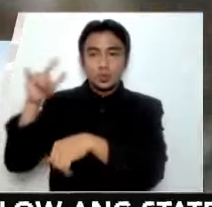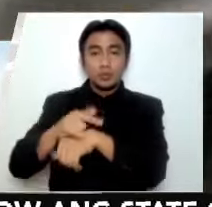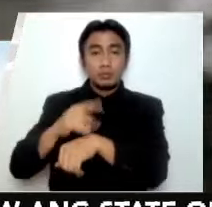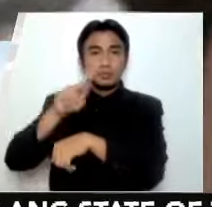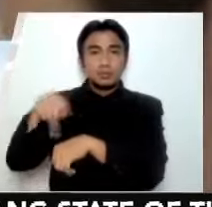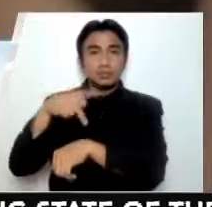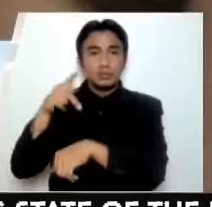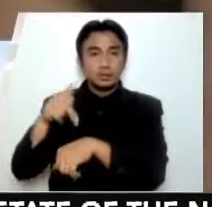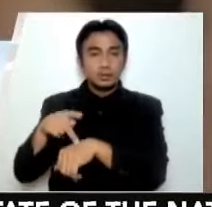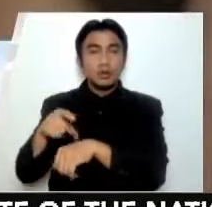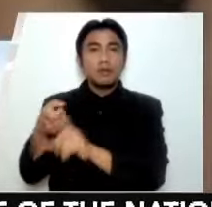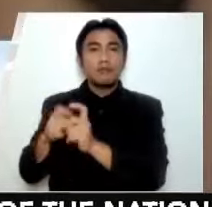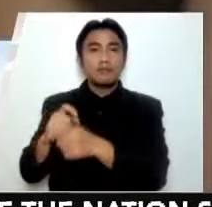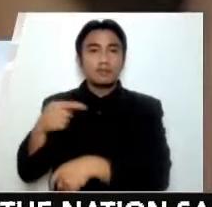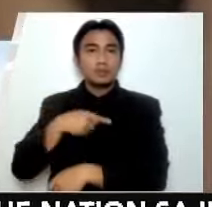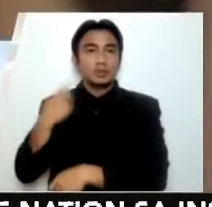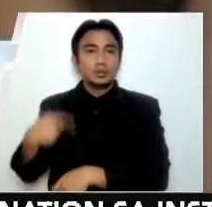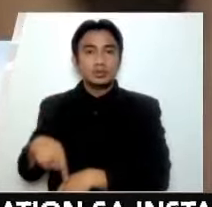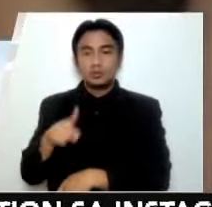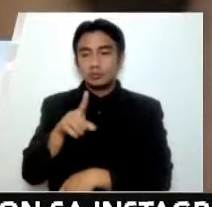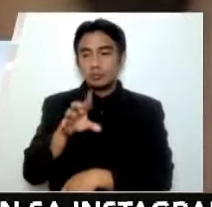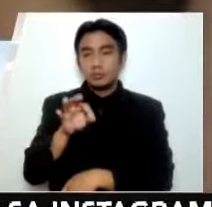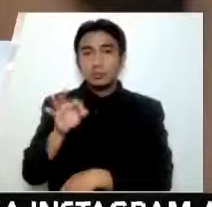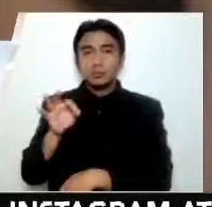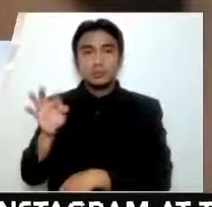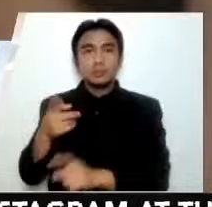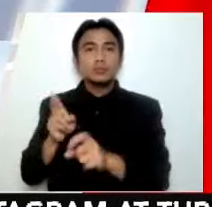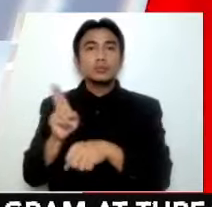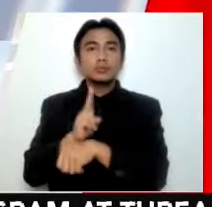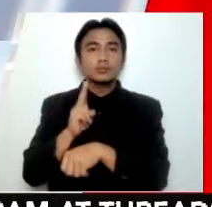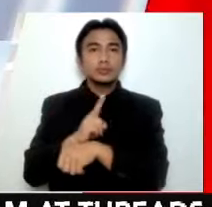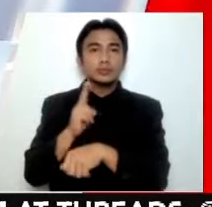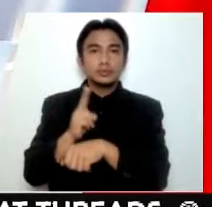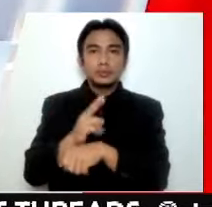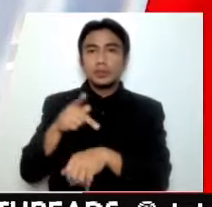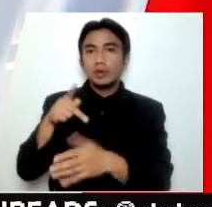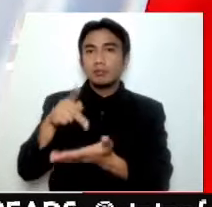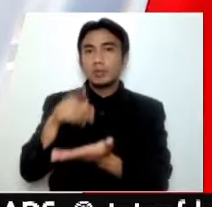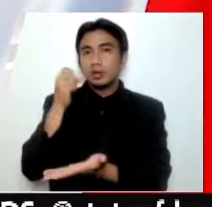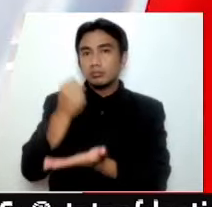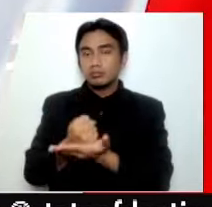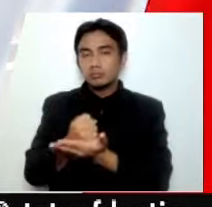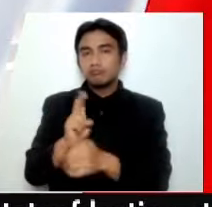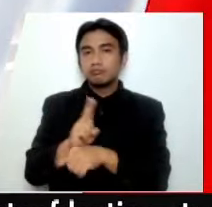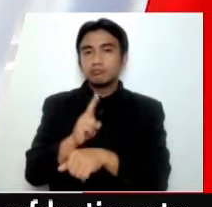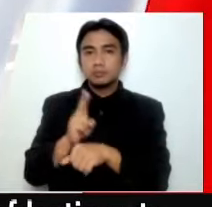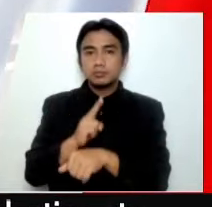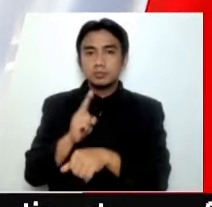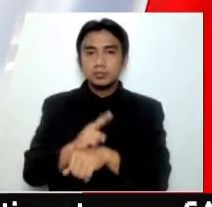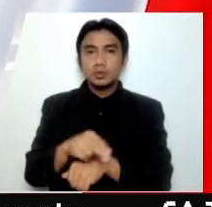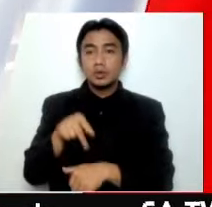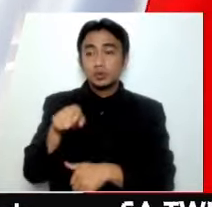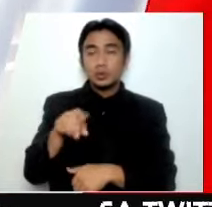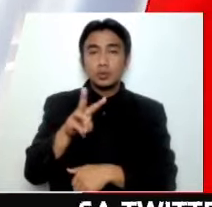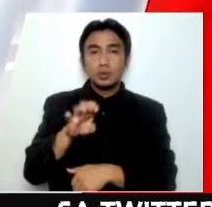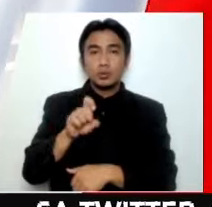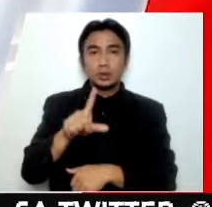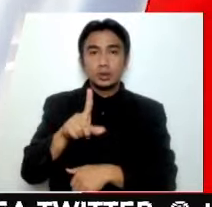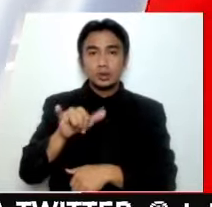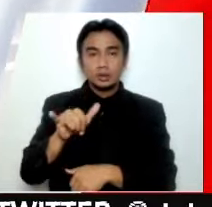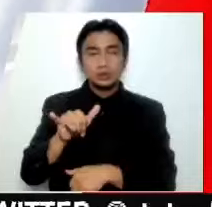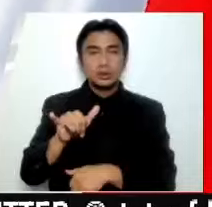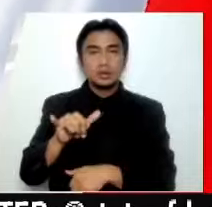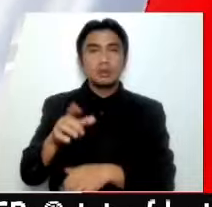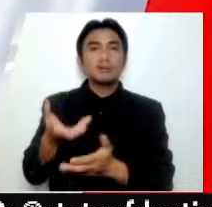Fujian, China noong 1999 gamit ang Chinese passport. Incorporated raw si Wesley Goh ng Sidag Realty